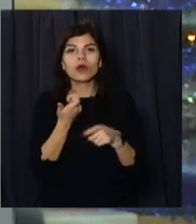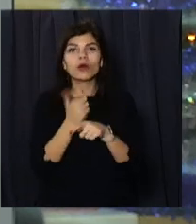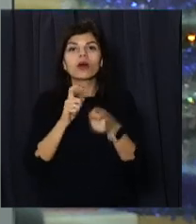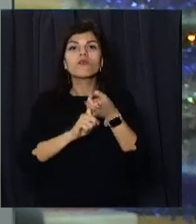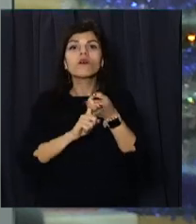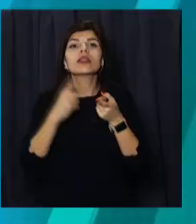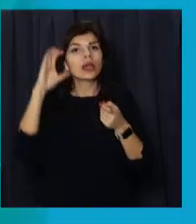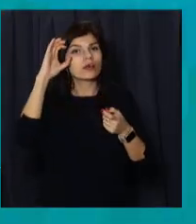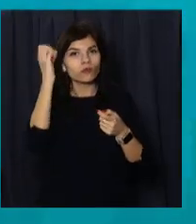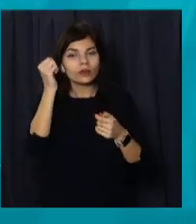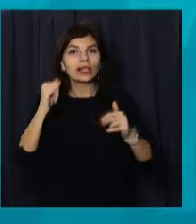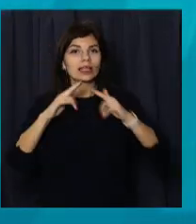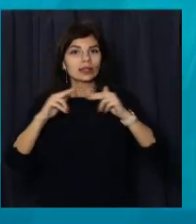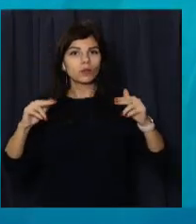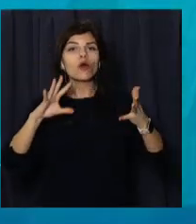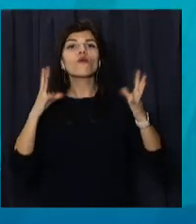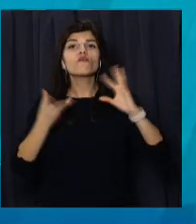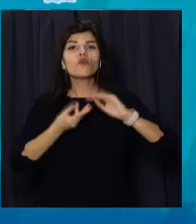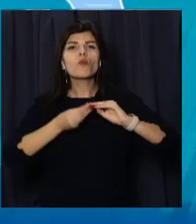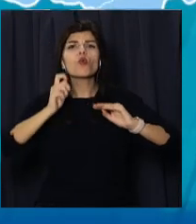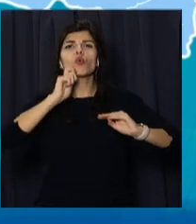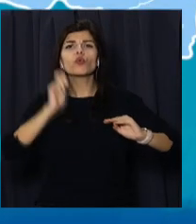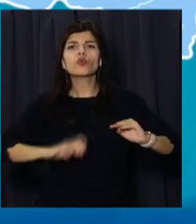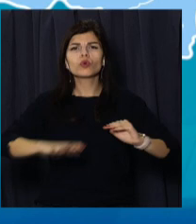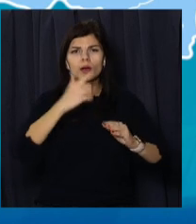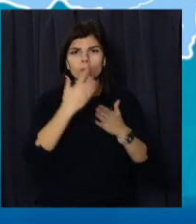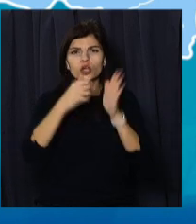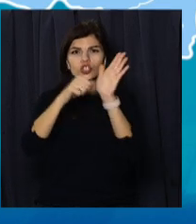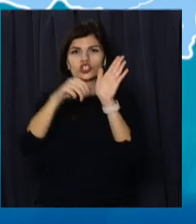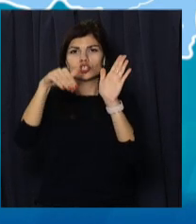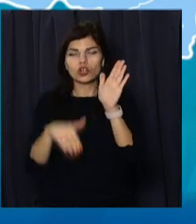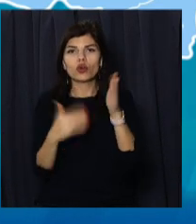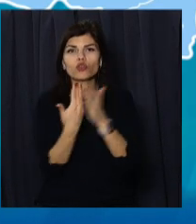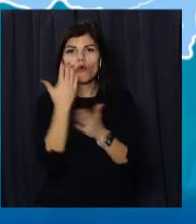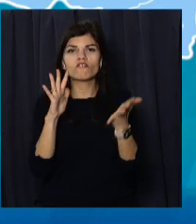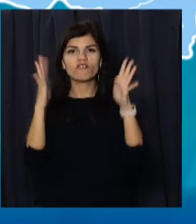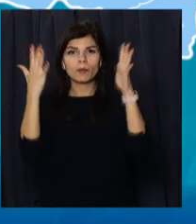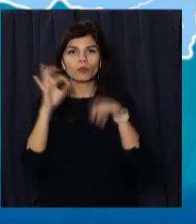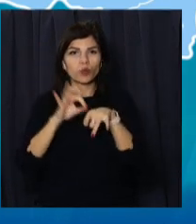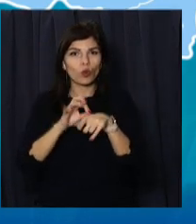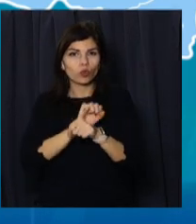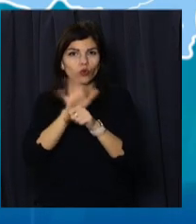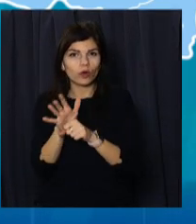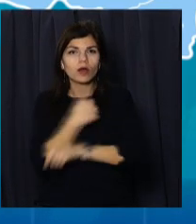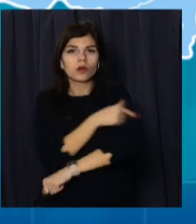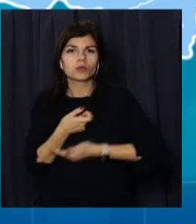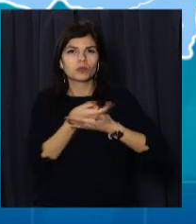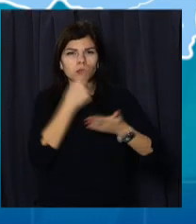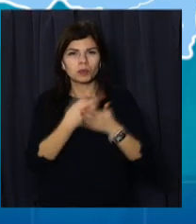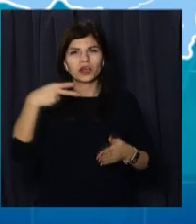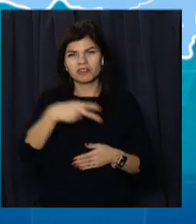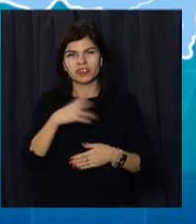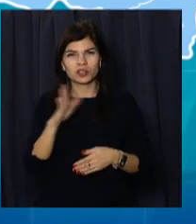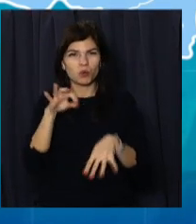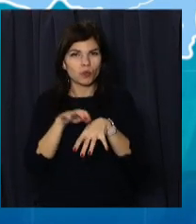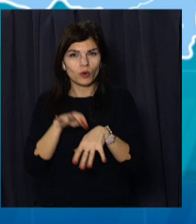нових інфікованих у Кривому Розі та Дніпрі. Загалом в Україні діагностували майже 6 тисяч нових випадків COVID-19. Ушпиталили